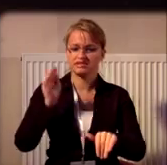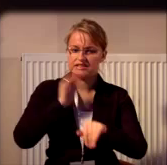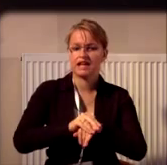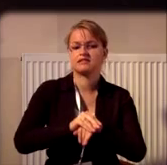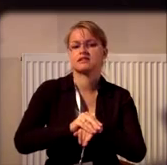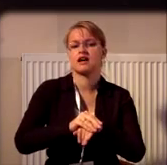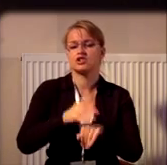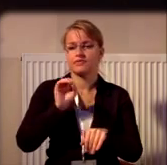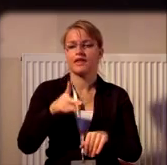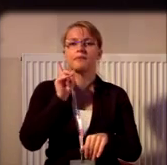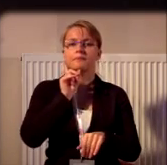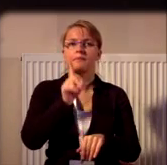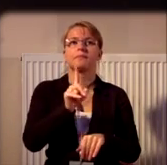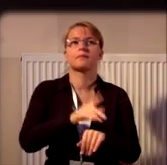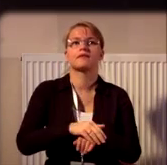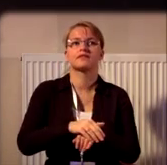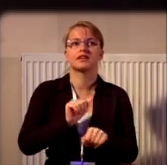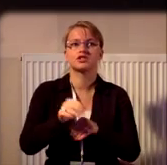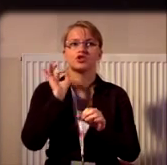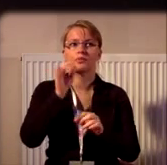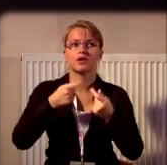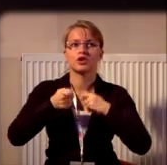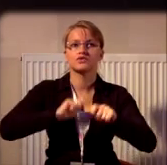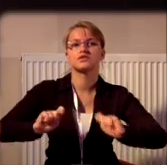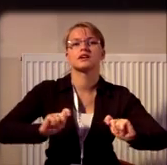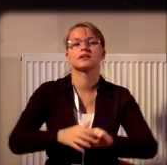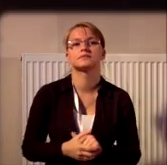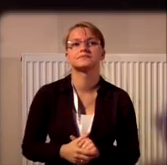rozwiązanie, jeśli chodzi o nasze